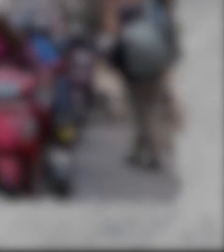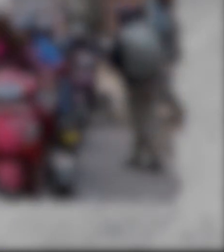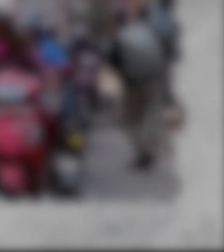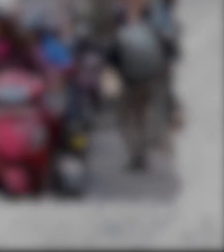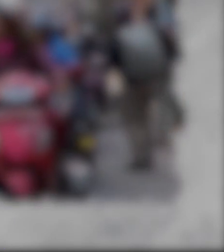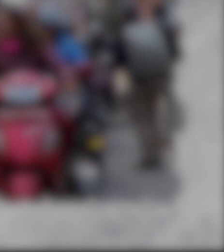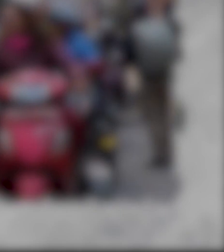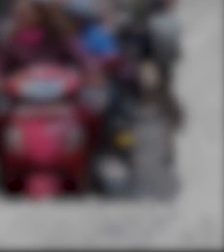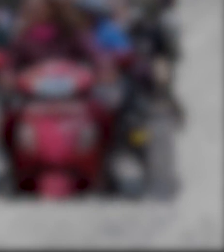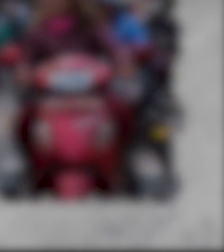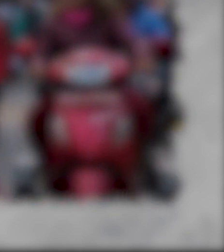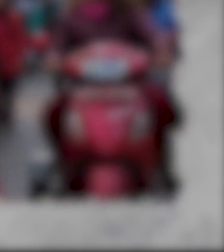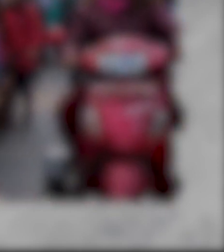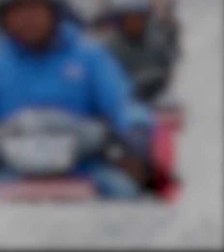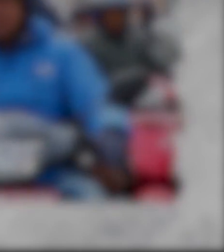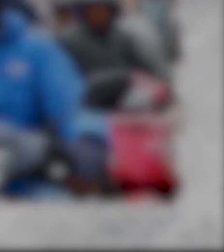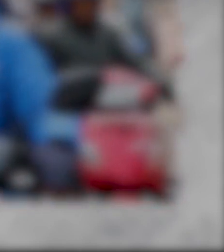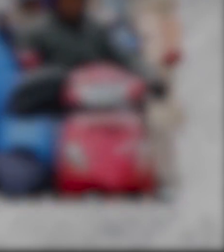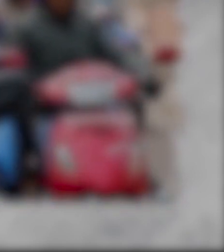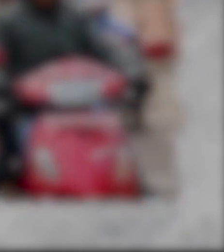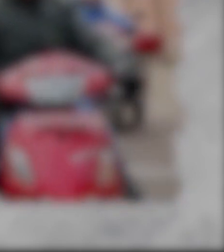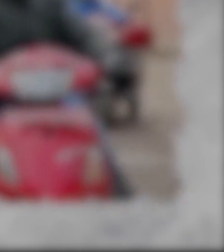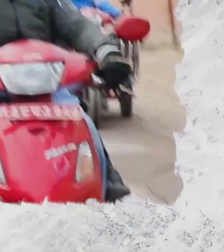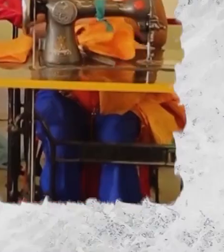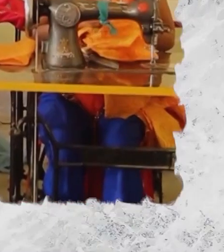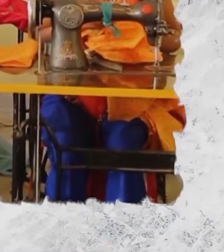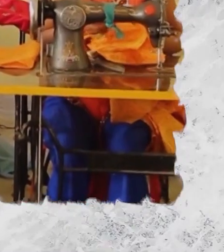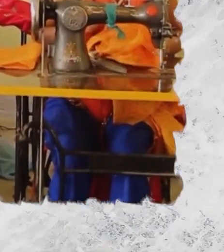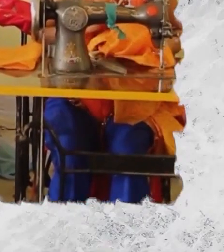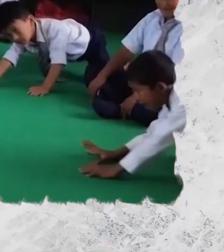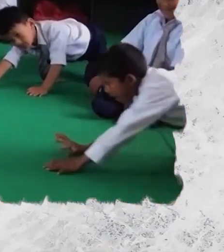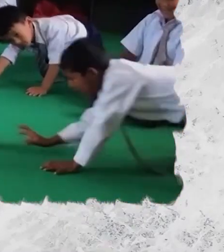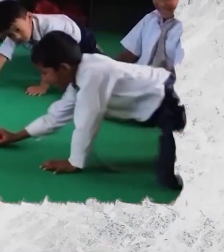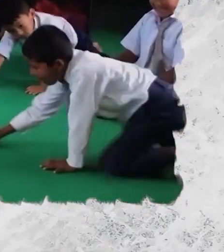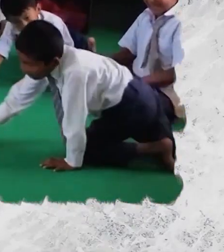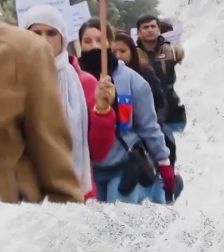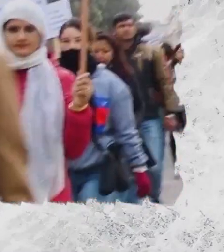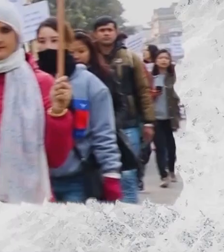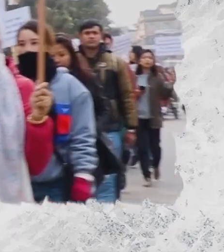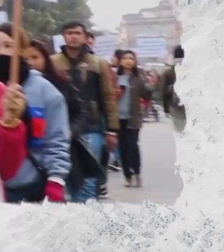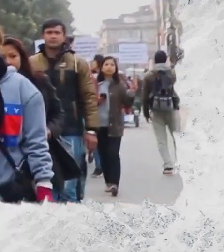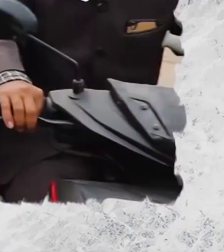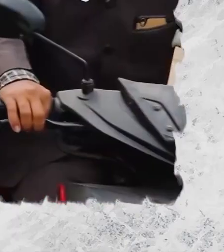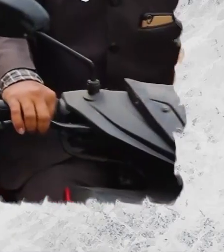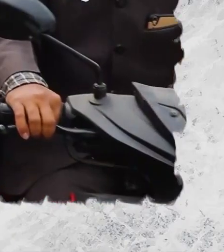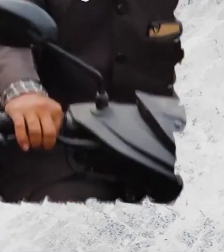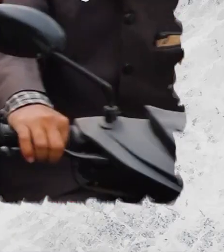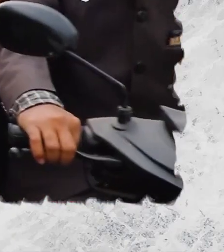अपांगर्था भाय का लाय लो पर्सा भायो अपांगर्था आवा